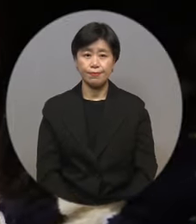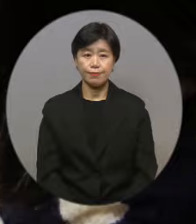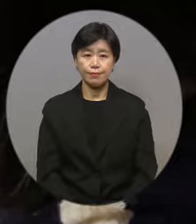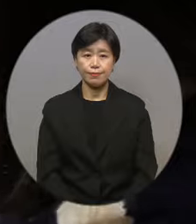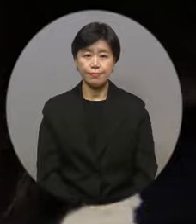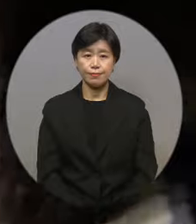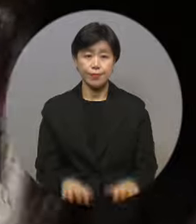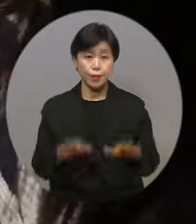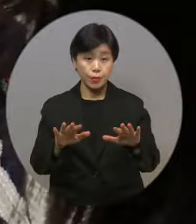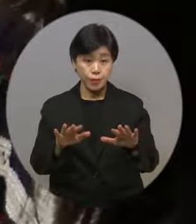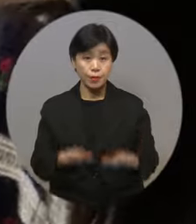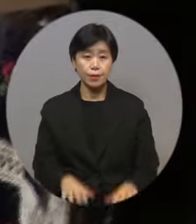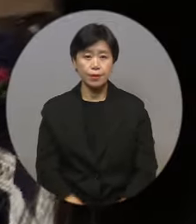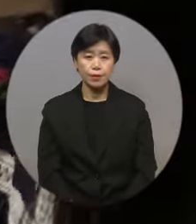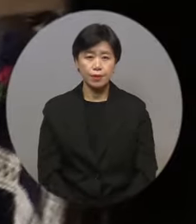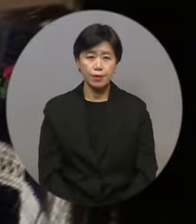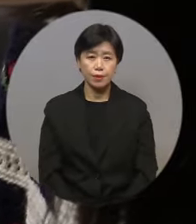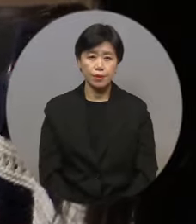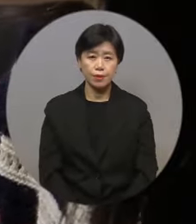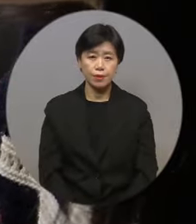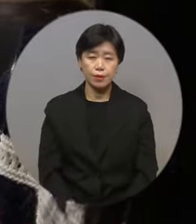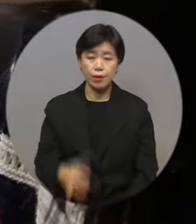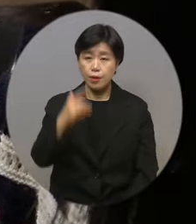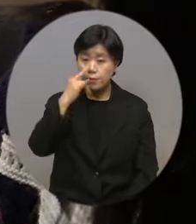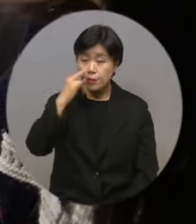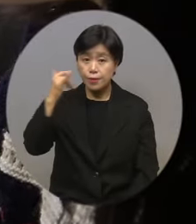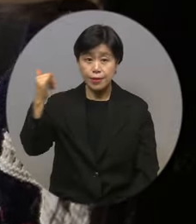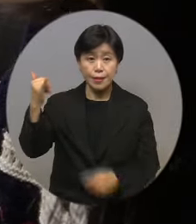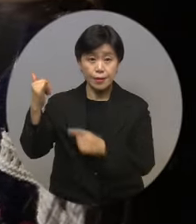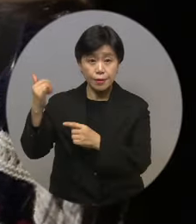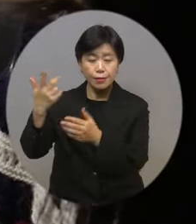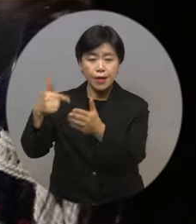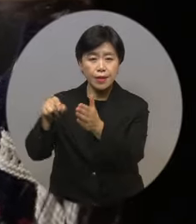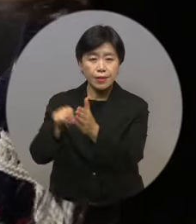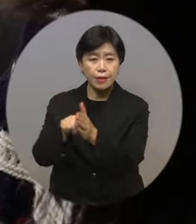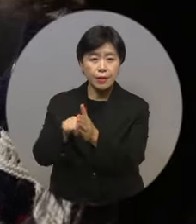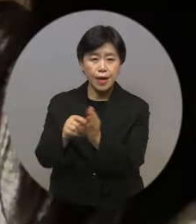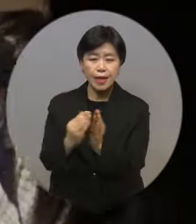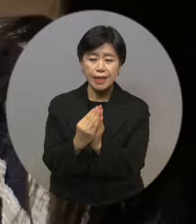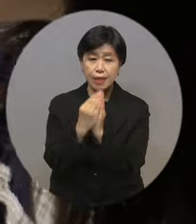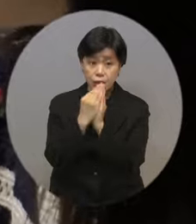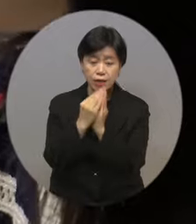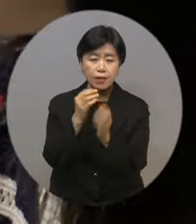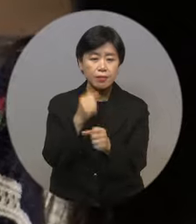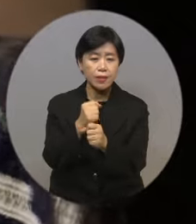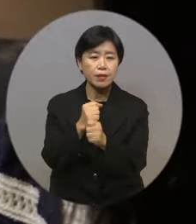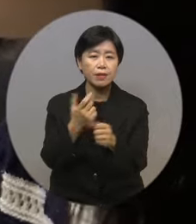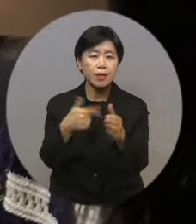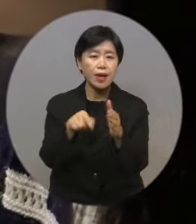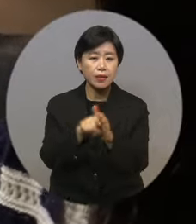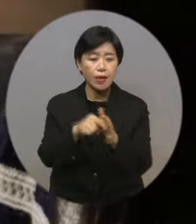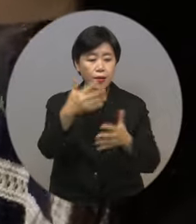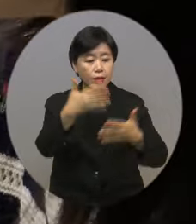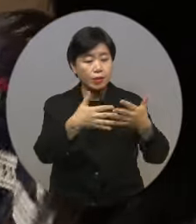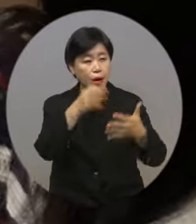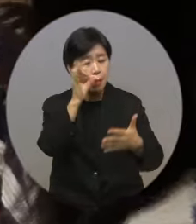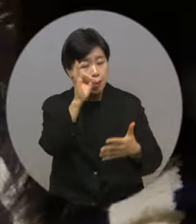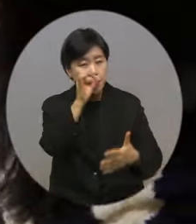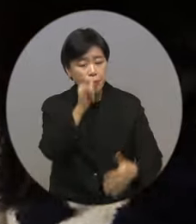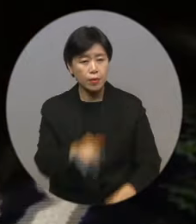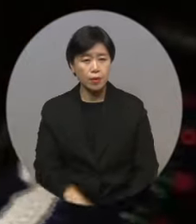오늘 부모님한테 만들어드릴 샌드위치 영상 보고 있어요. 자주 만들어드리지는